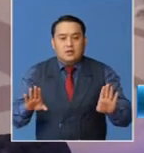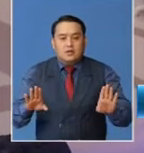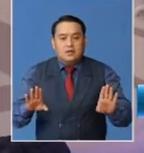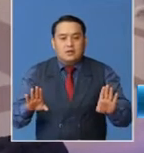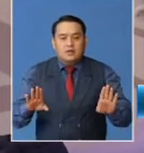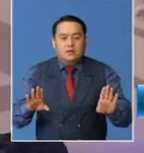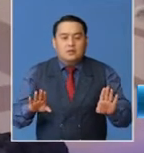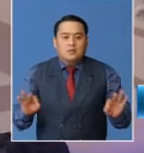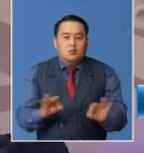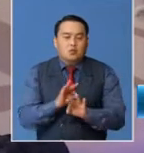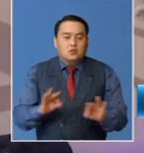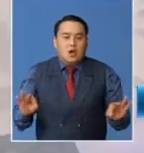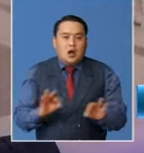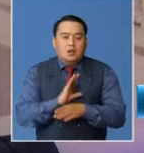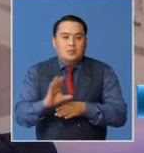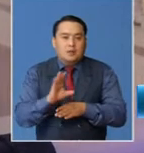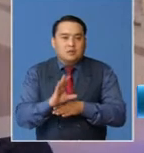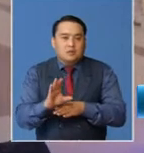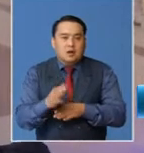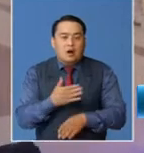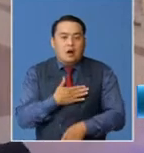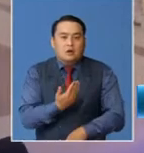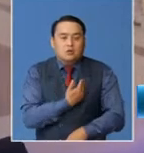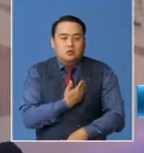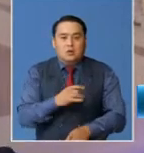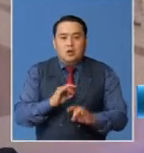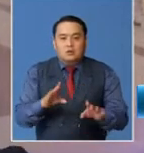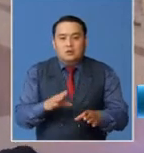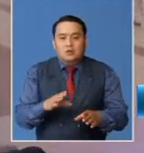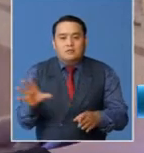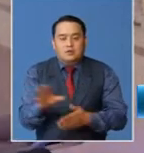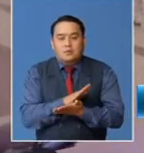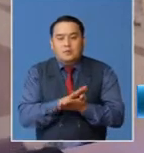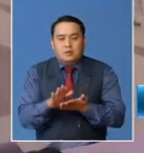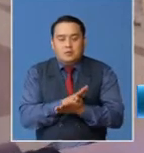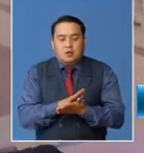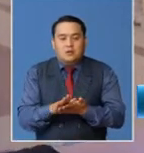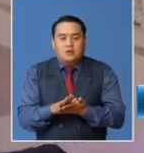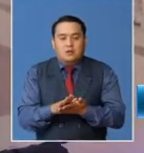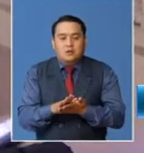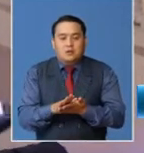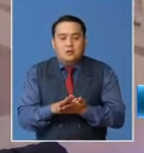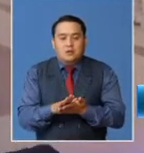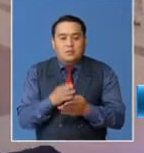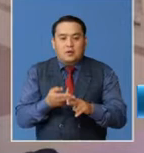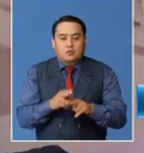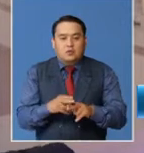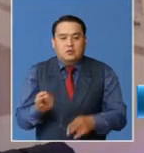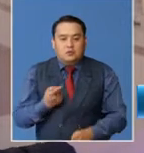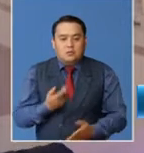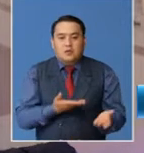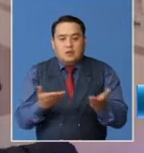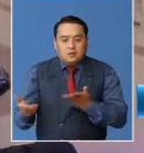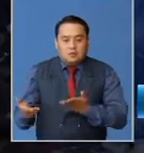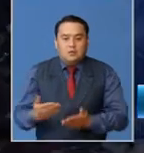наши музыкальные произведения. Я хочу особо отметить, что вход на все наши мероприятия совершенно бесплатный, поэтому мы приглашаем